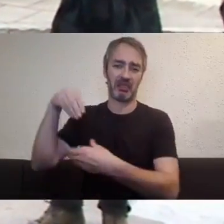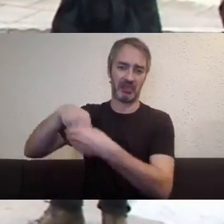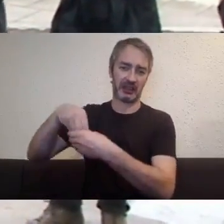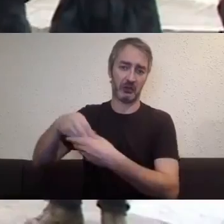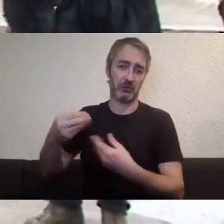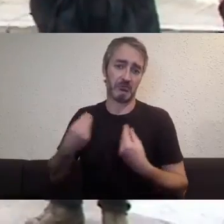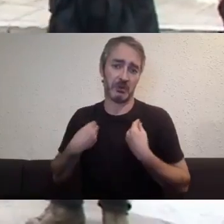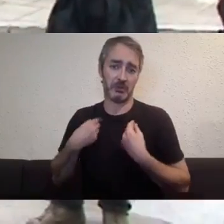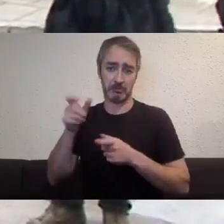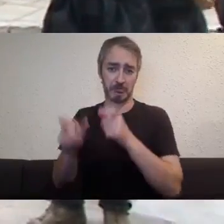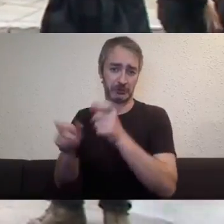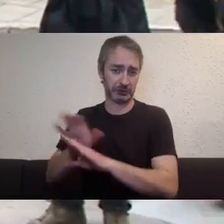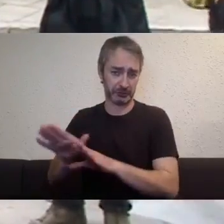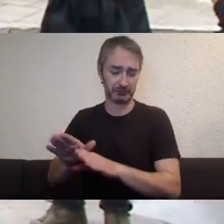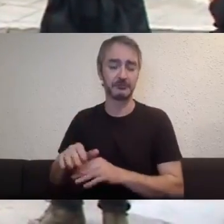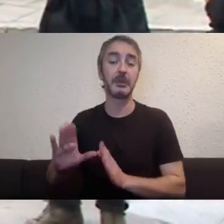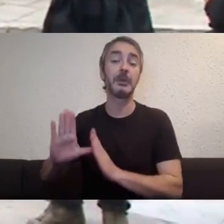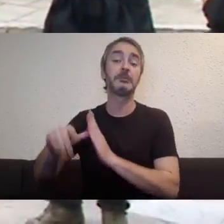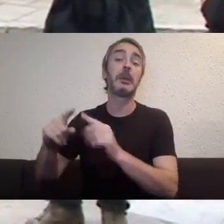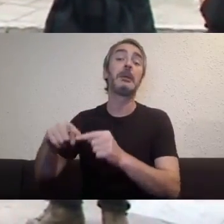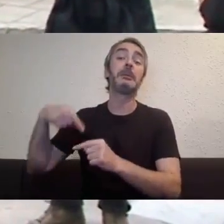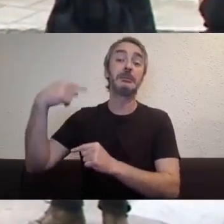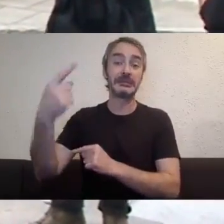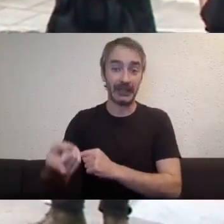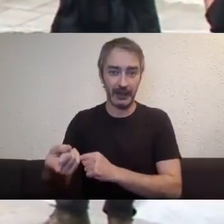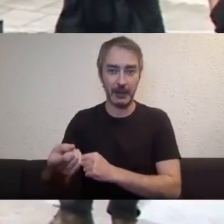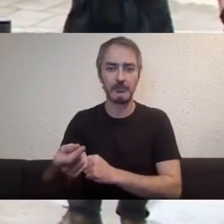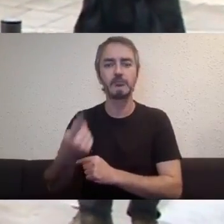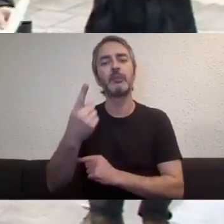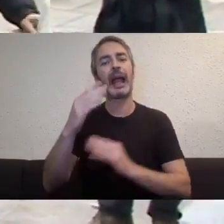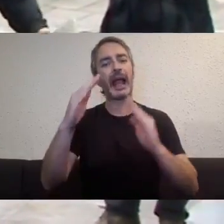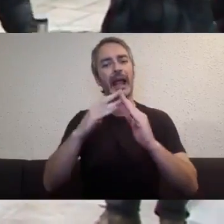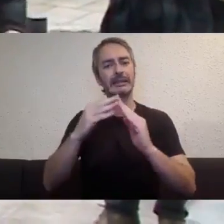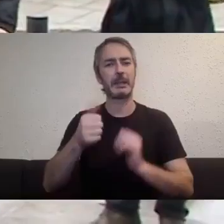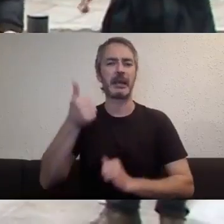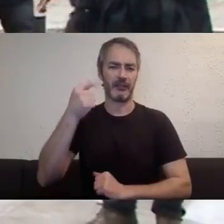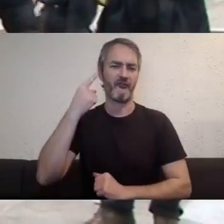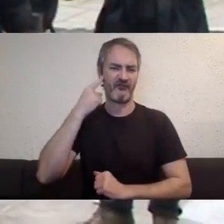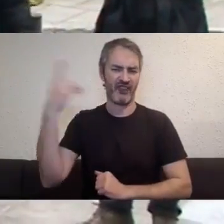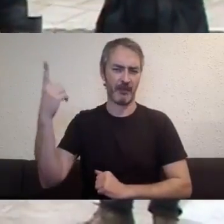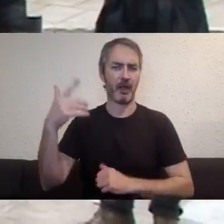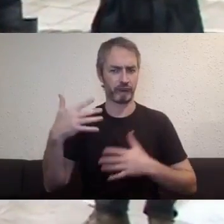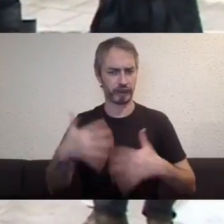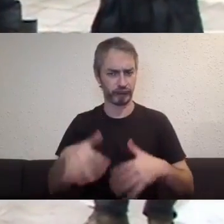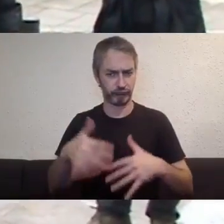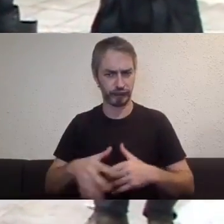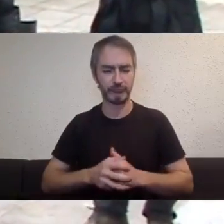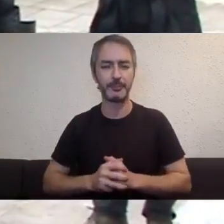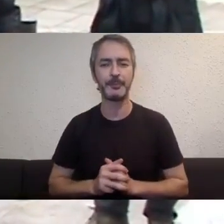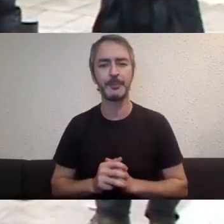habitatge. I posteriorment, la casa així més coneguda que hi va haver, que sí